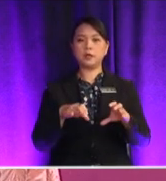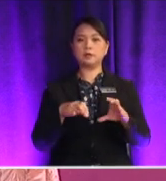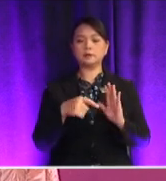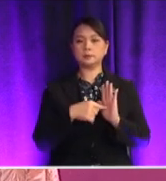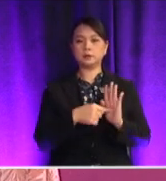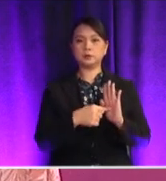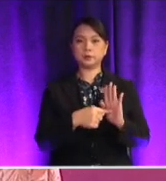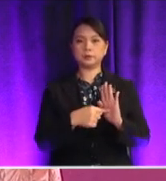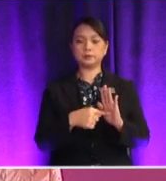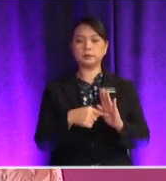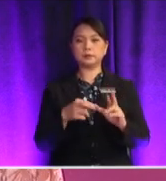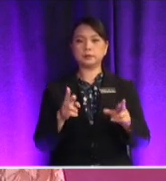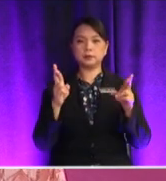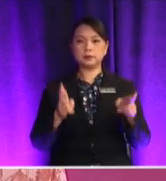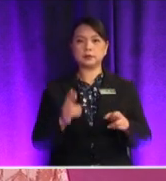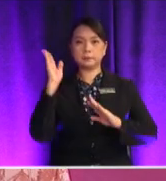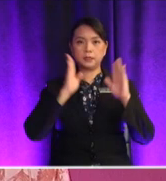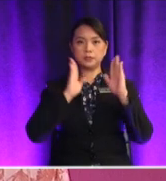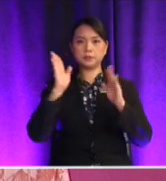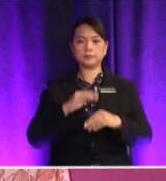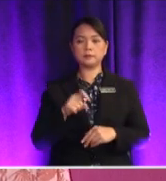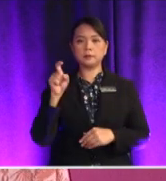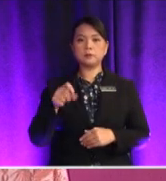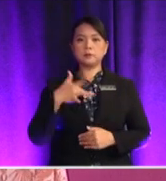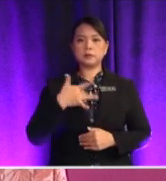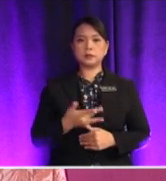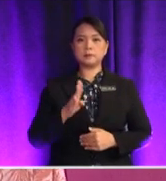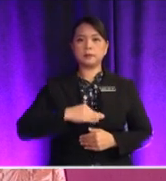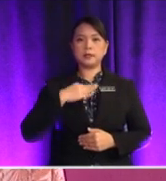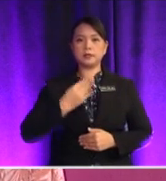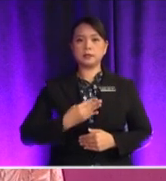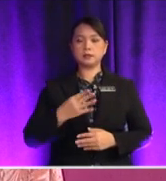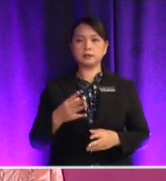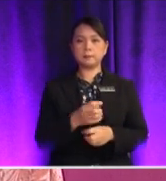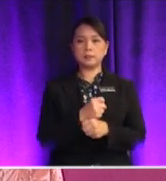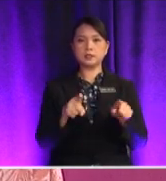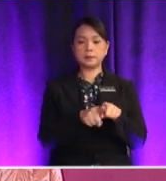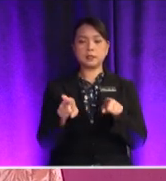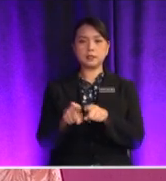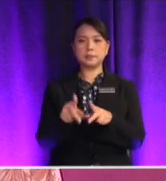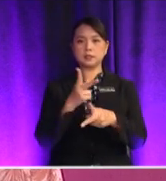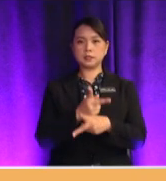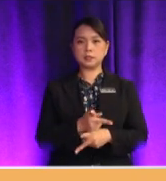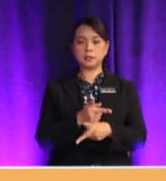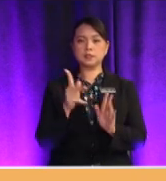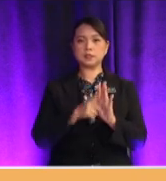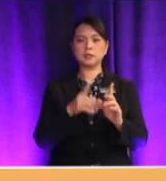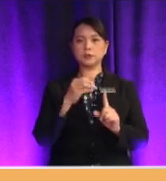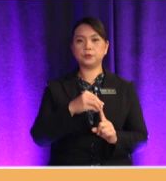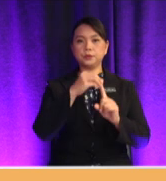Kita sebagai rakyat Malaysia ataupun kita sebagai individu perlu berasa bangga dapat bersama-sama untuk mengekalkan keunikan rakyat Malaysia. Ini